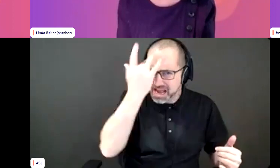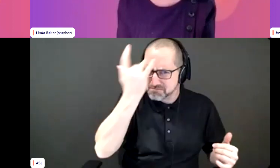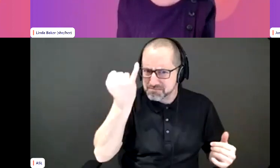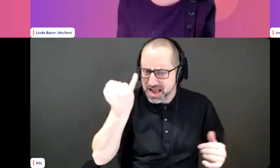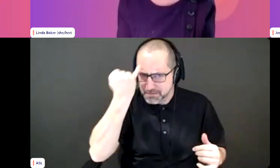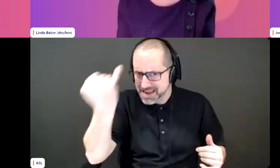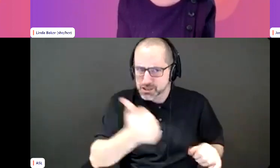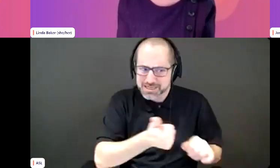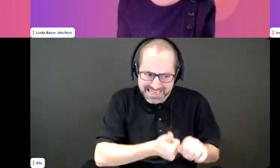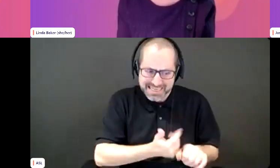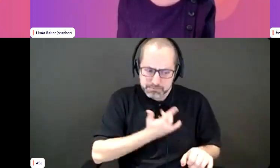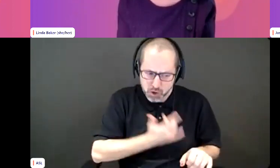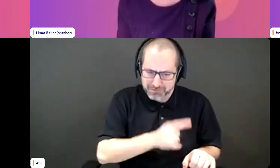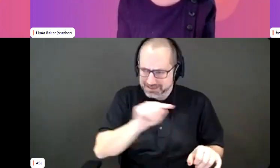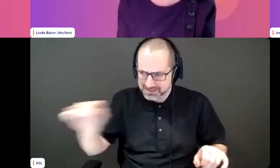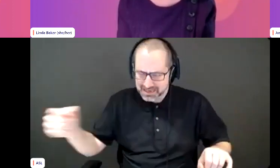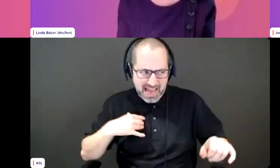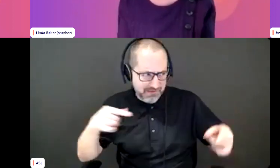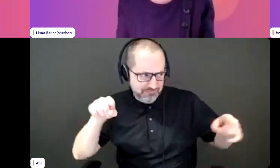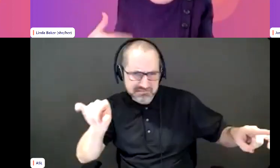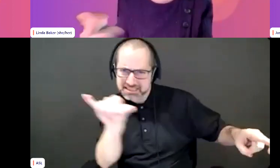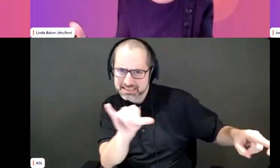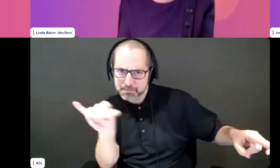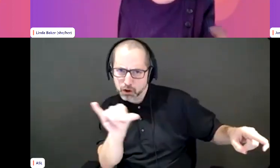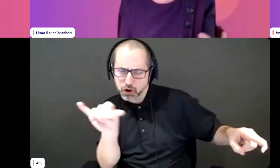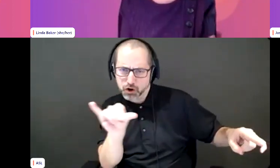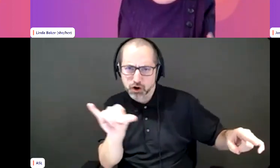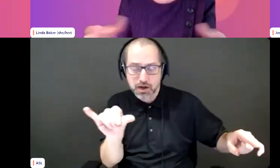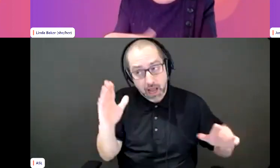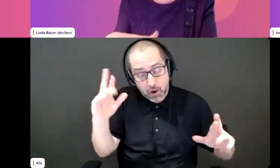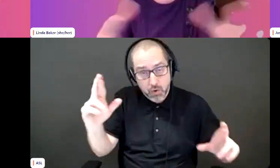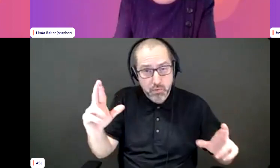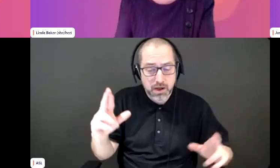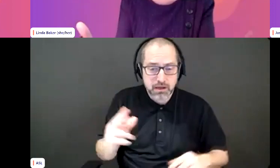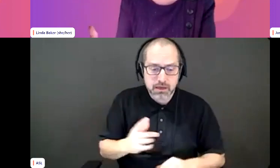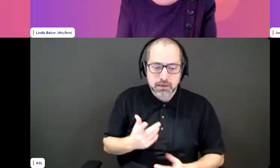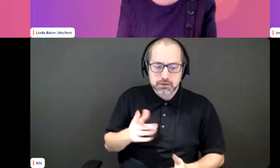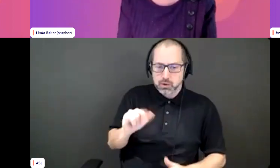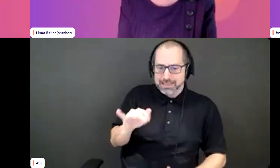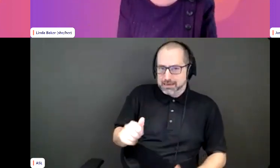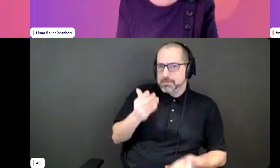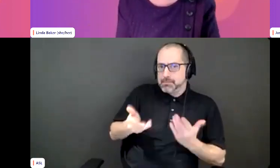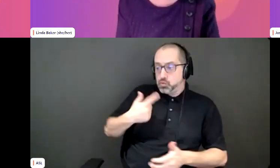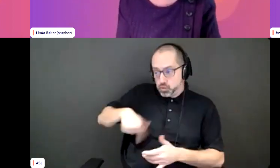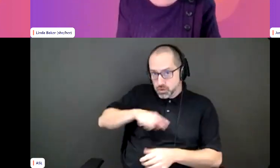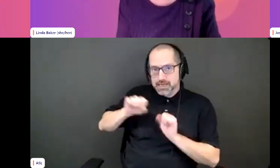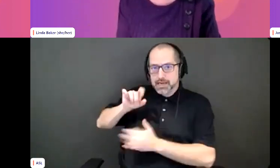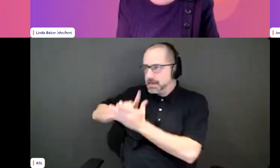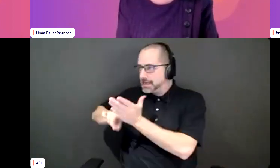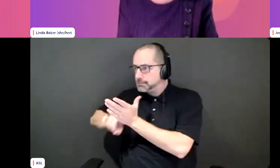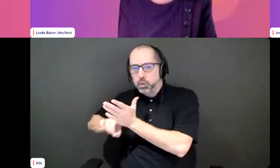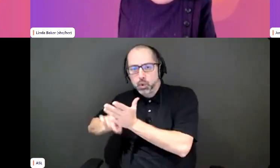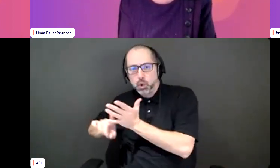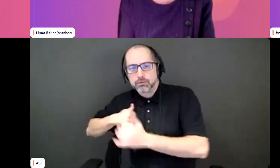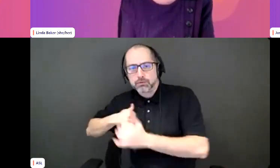probablement davantage d'intérêt dans toutes les provinces peut-être que c'est quelque chose qu'on peut explorer qu'on pourra